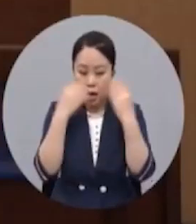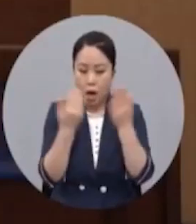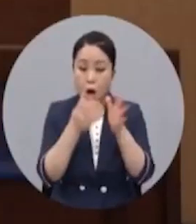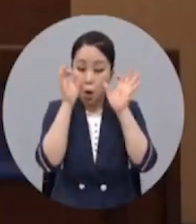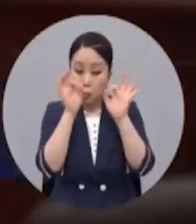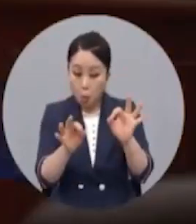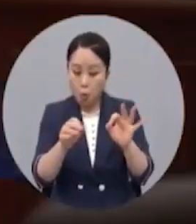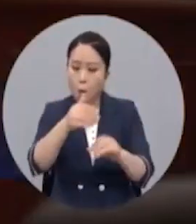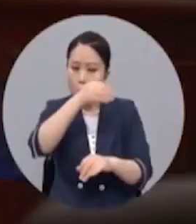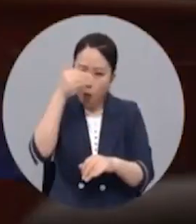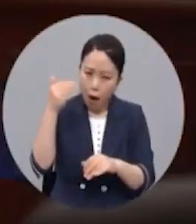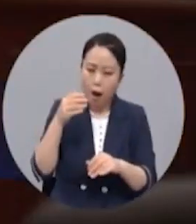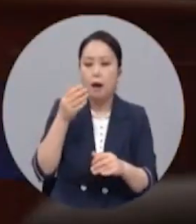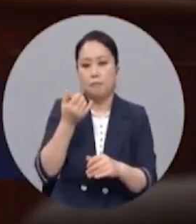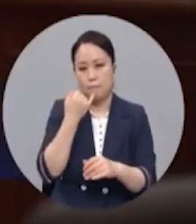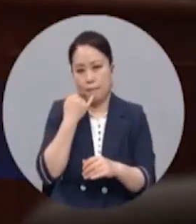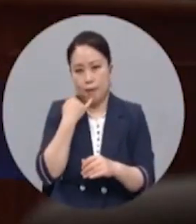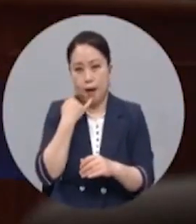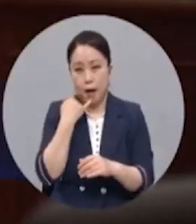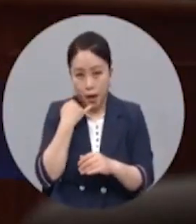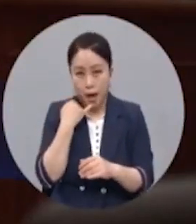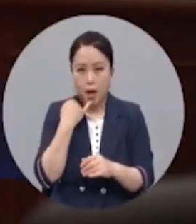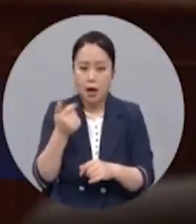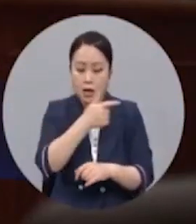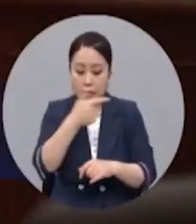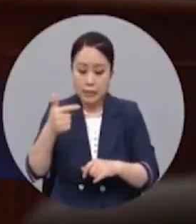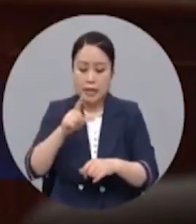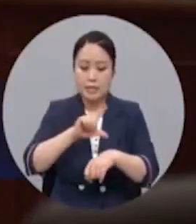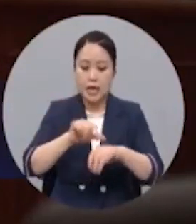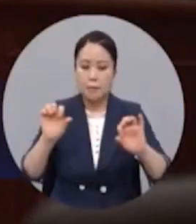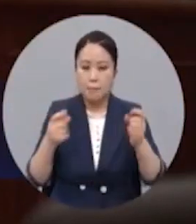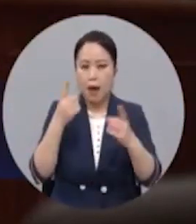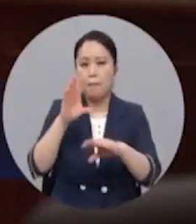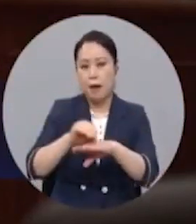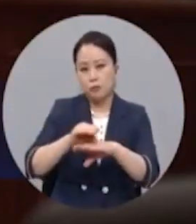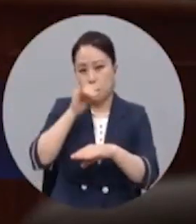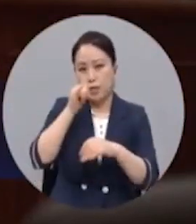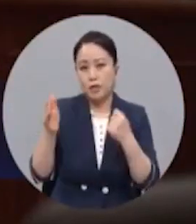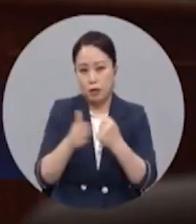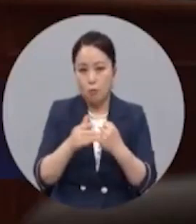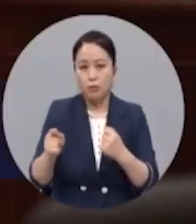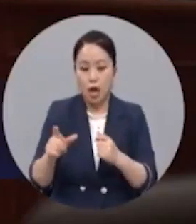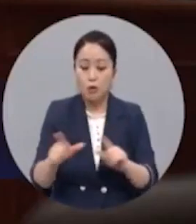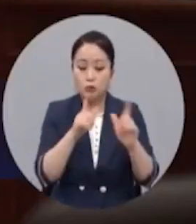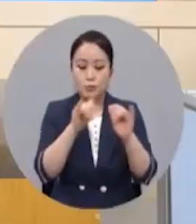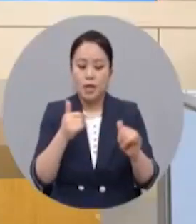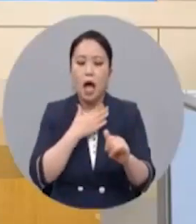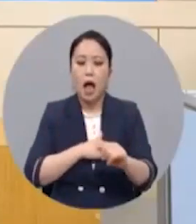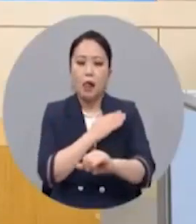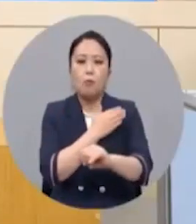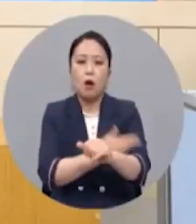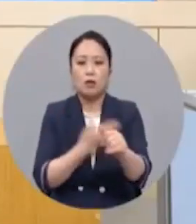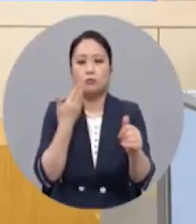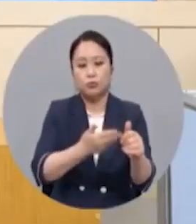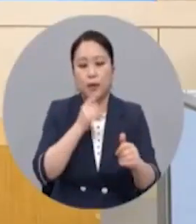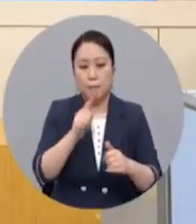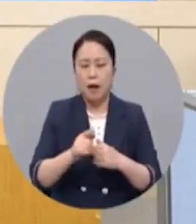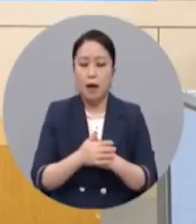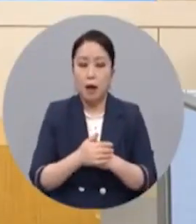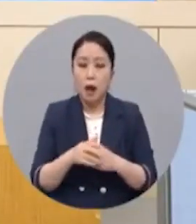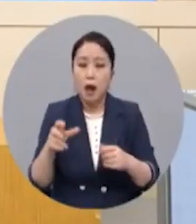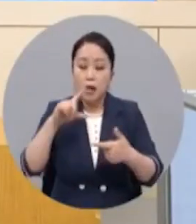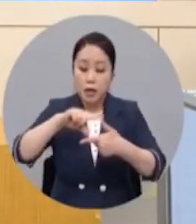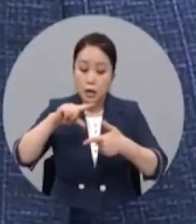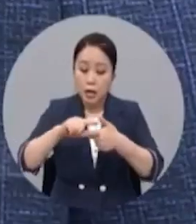되고 대대적인 어떤 방송이 나가 생방송으로 나가기 때문에 주민들한테 알 권리를. 경남도회는 이달 초